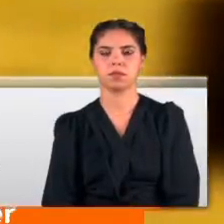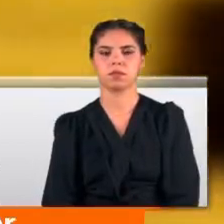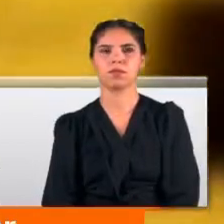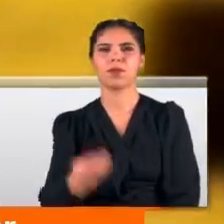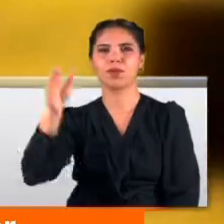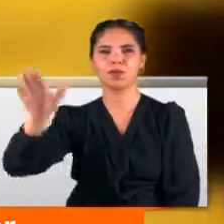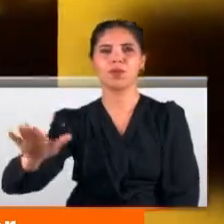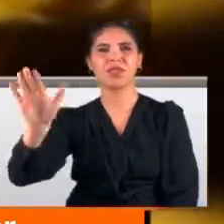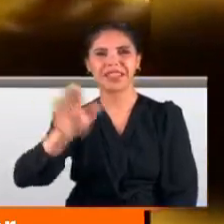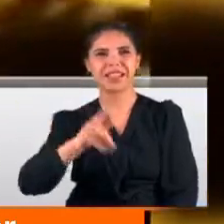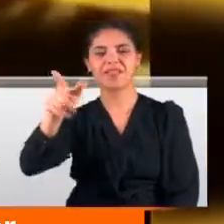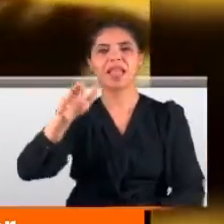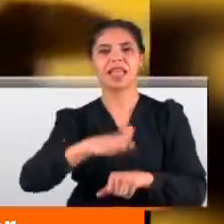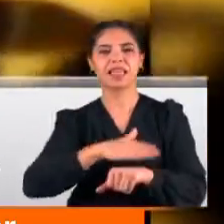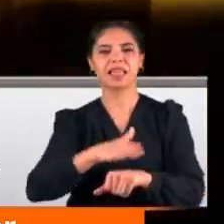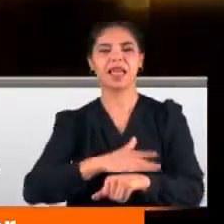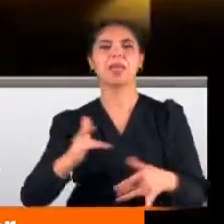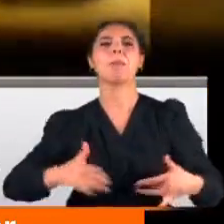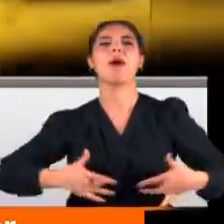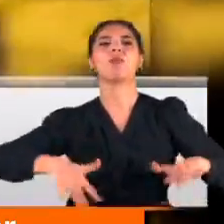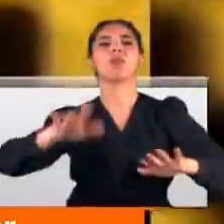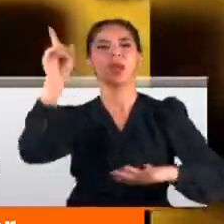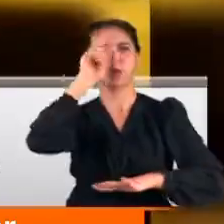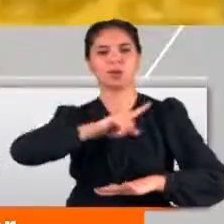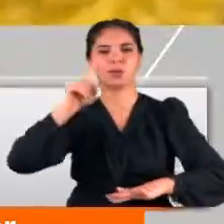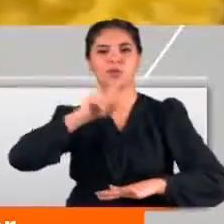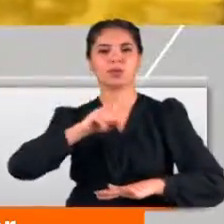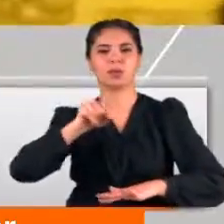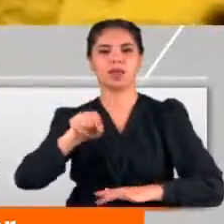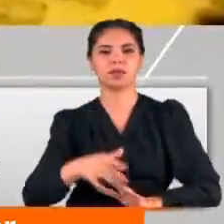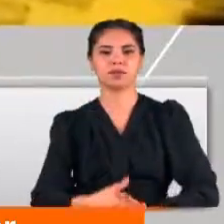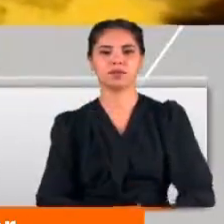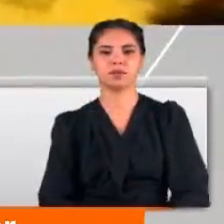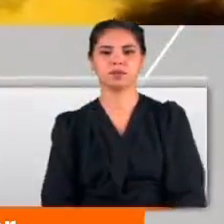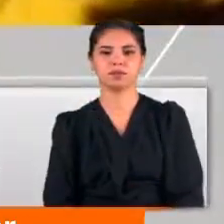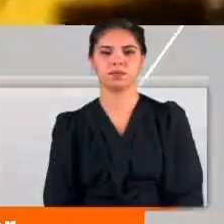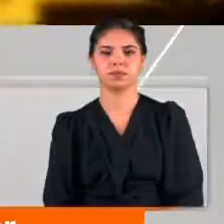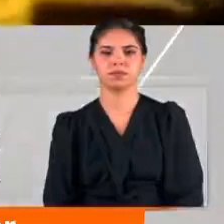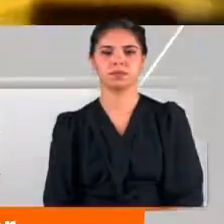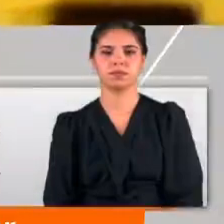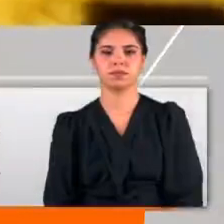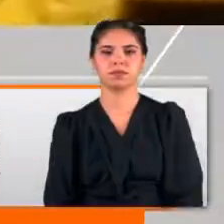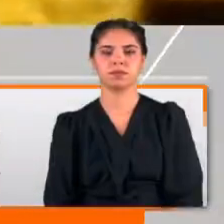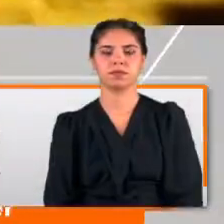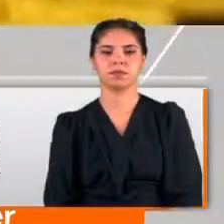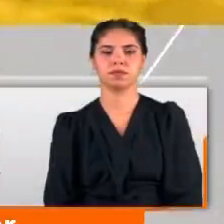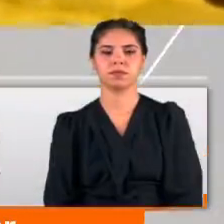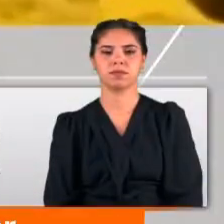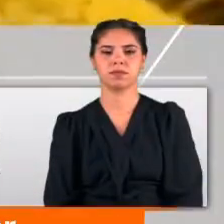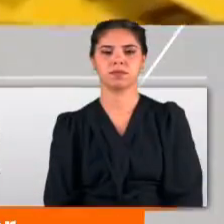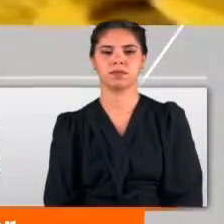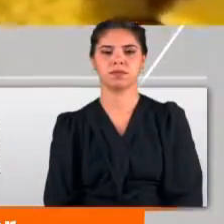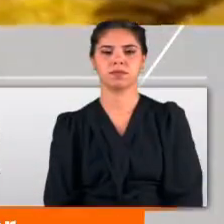Ömer Asaf'ın sevdiği kedi de durumdan hoşnut olmadığının sinyallerini vermiş. Kulakları geriye yatmış durumda, suratında sinirli bir ifade